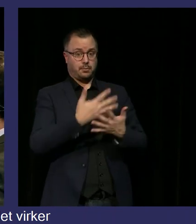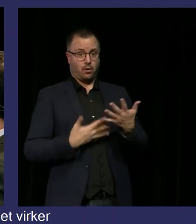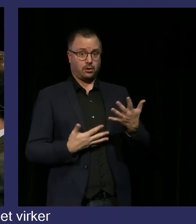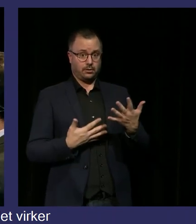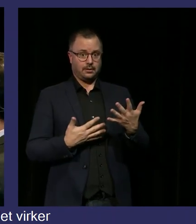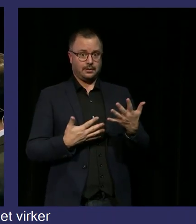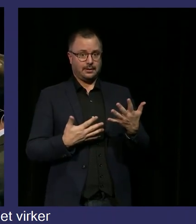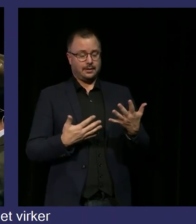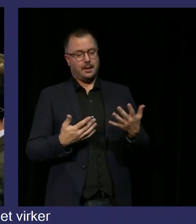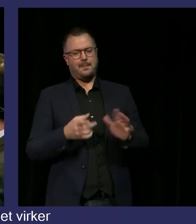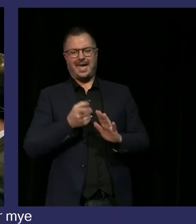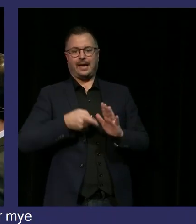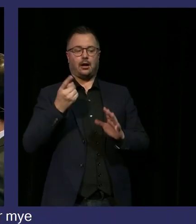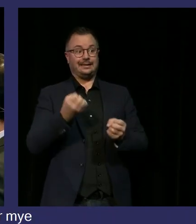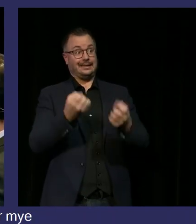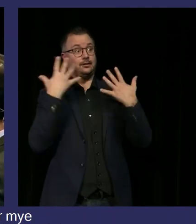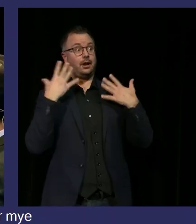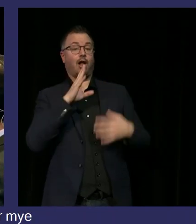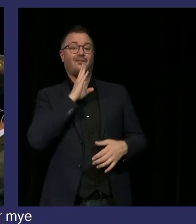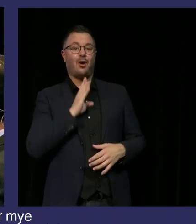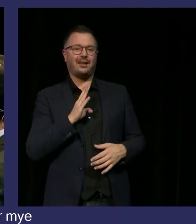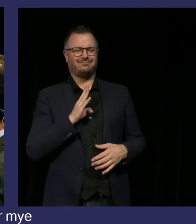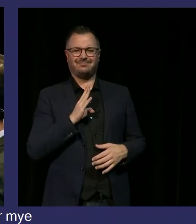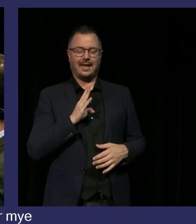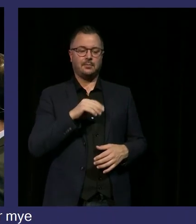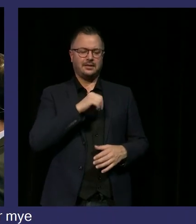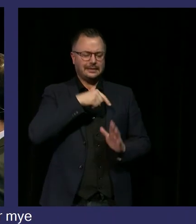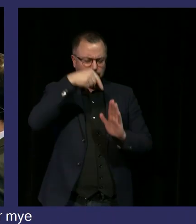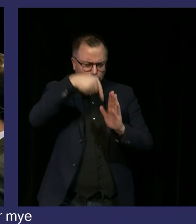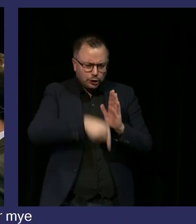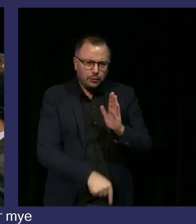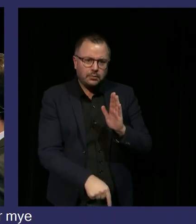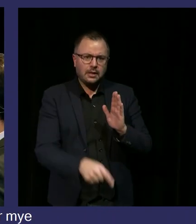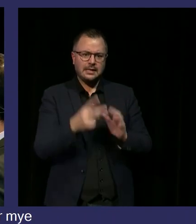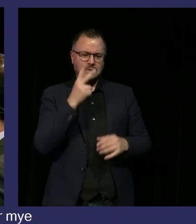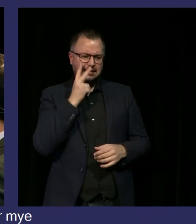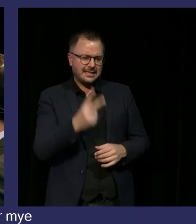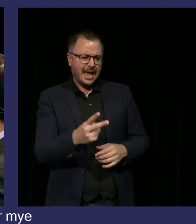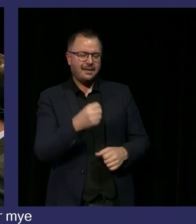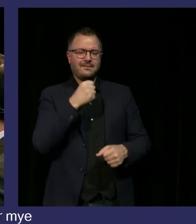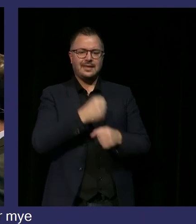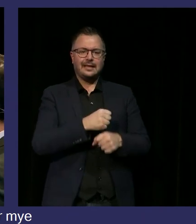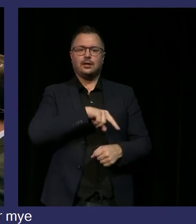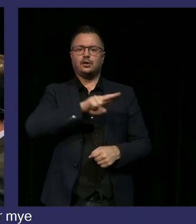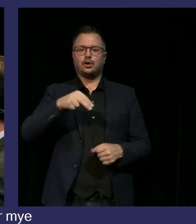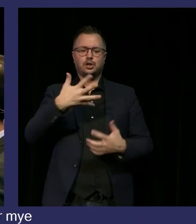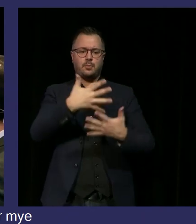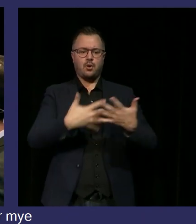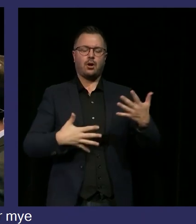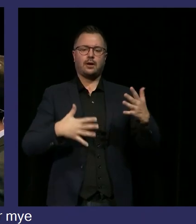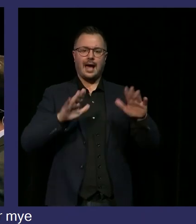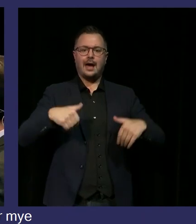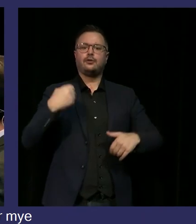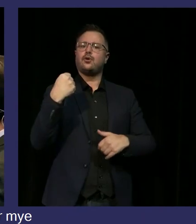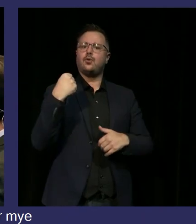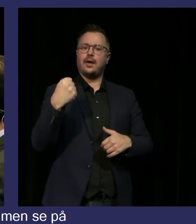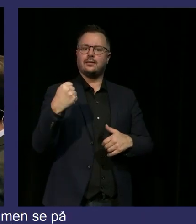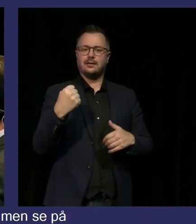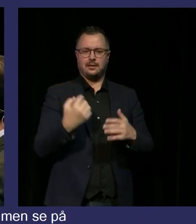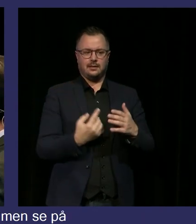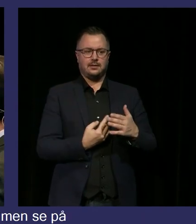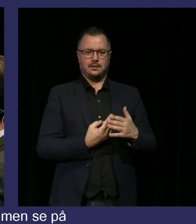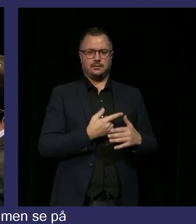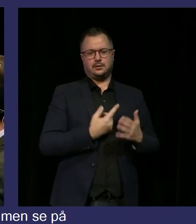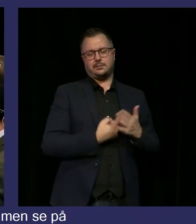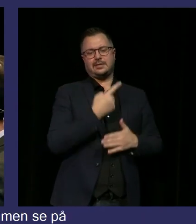så alvorlig med en gang, men hvis du går litt sånn i dybden på det og ser hvor mye det norske språket truet, det er særlig engelsk, vi